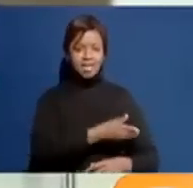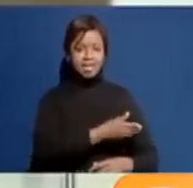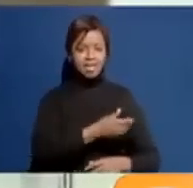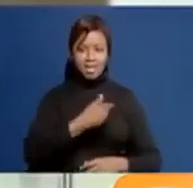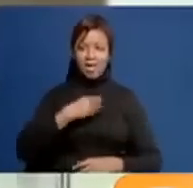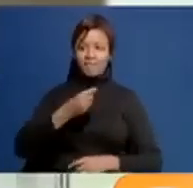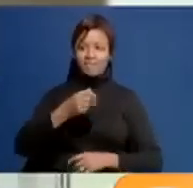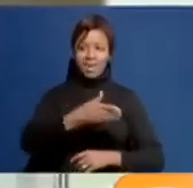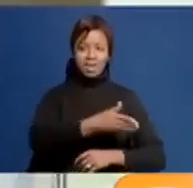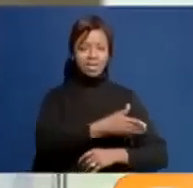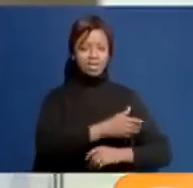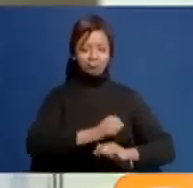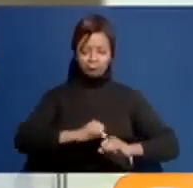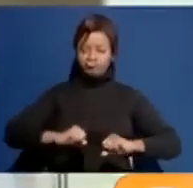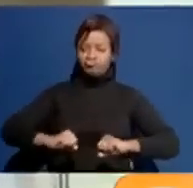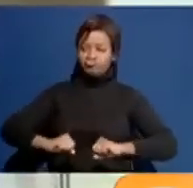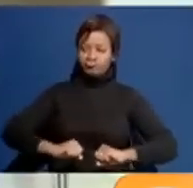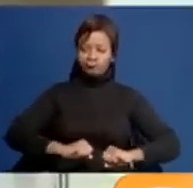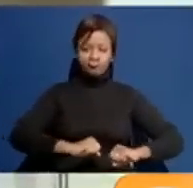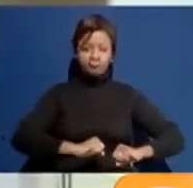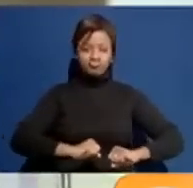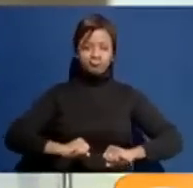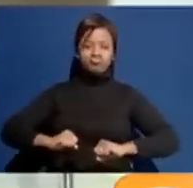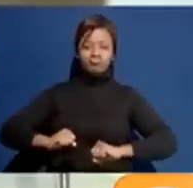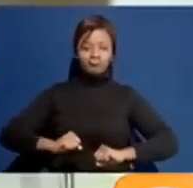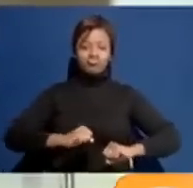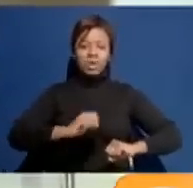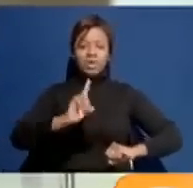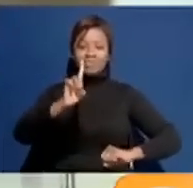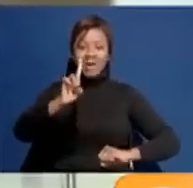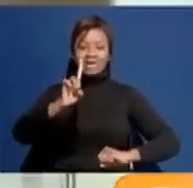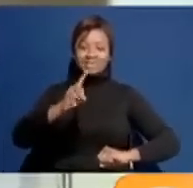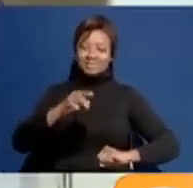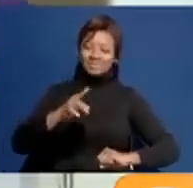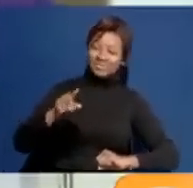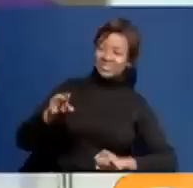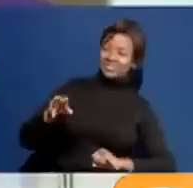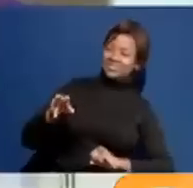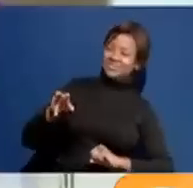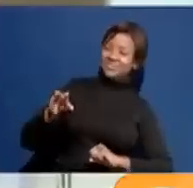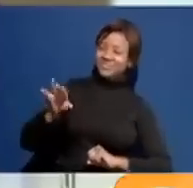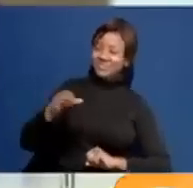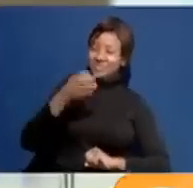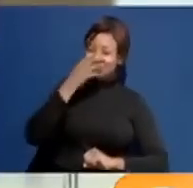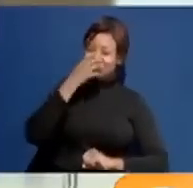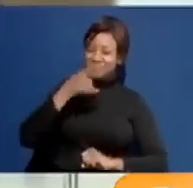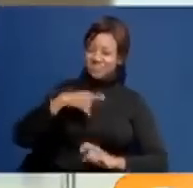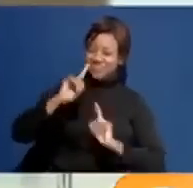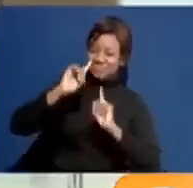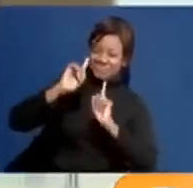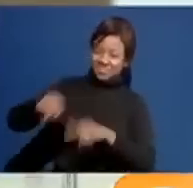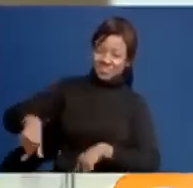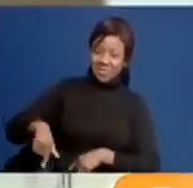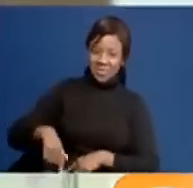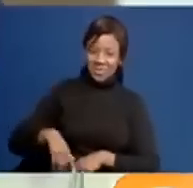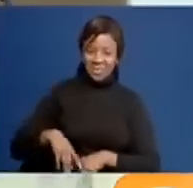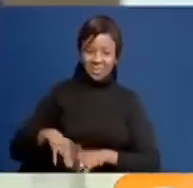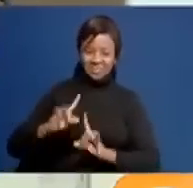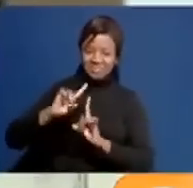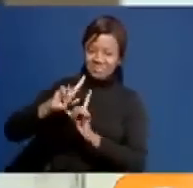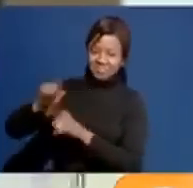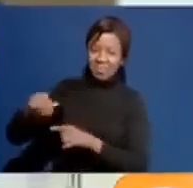tulikuwa na kila kitu. Kwanza tukakuweka nje, tukakulima kabisa